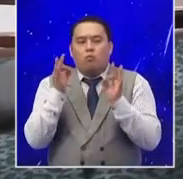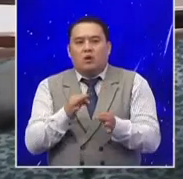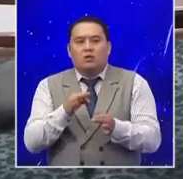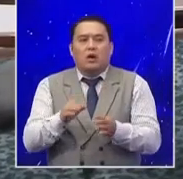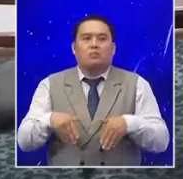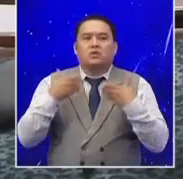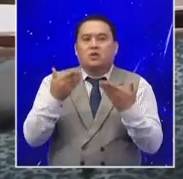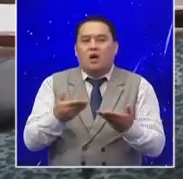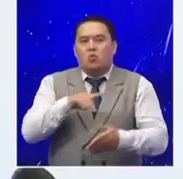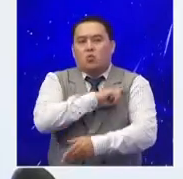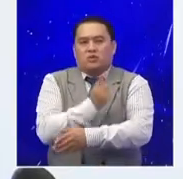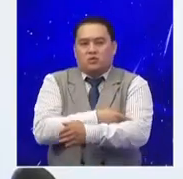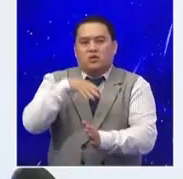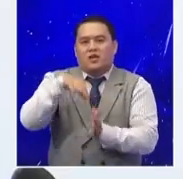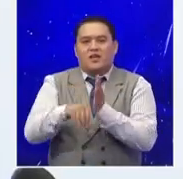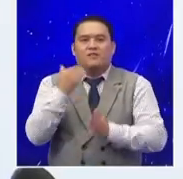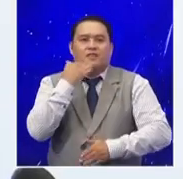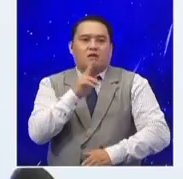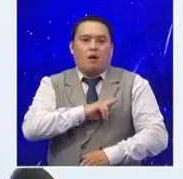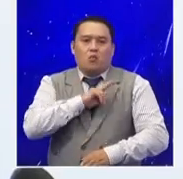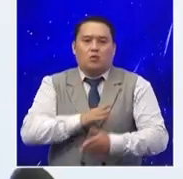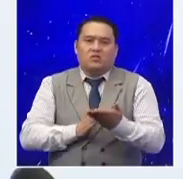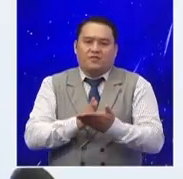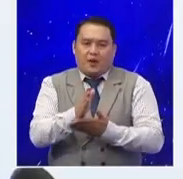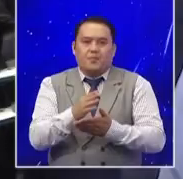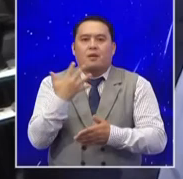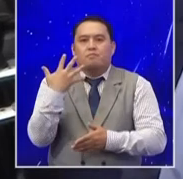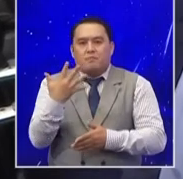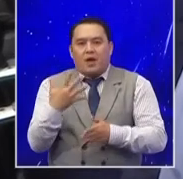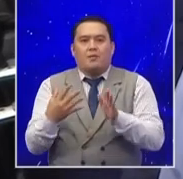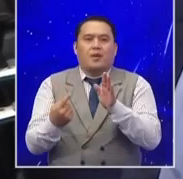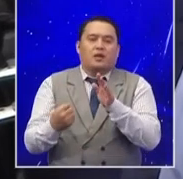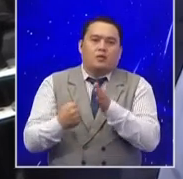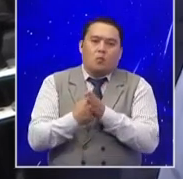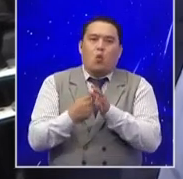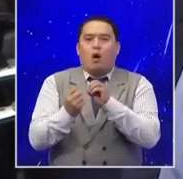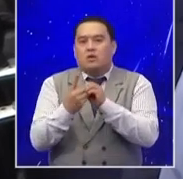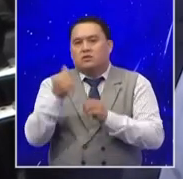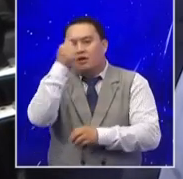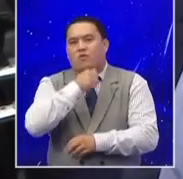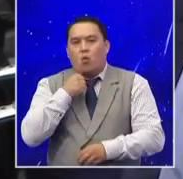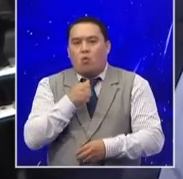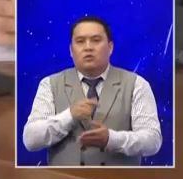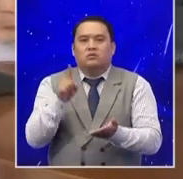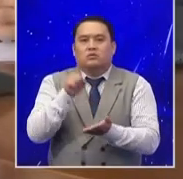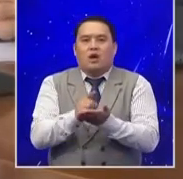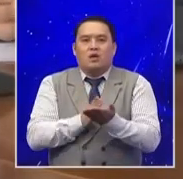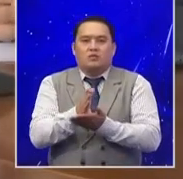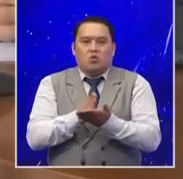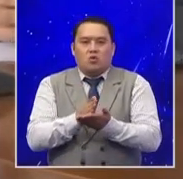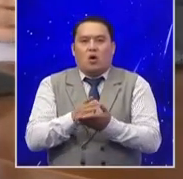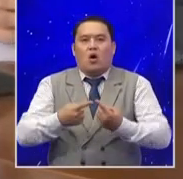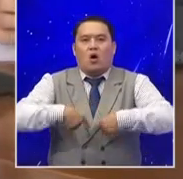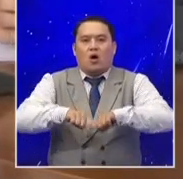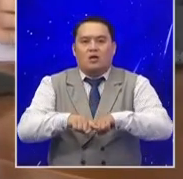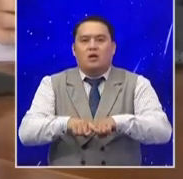должен приложить все усилия для эффективности работы в данной сфере. Отметим, с 2005 по 2011 годы он занимал